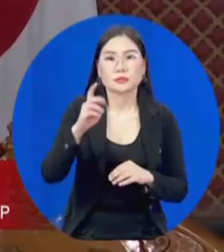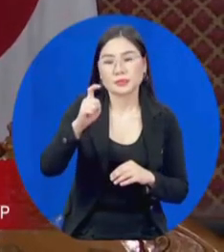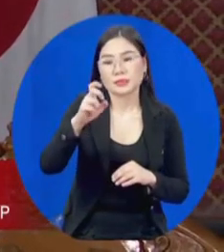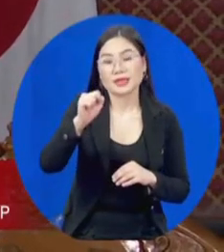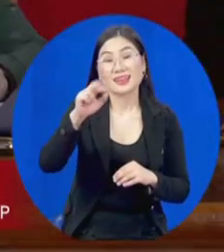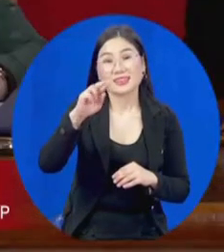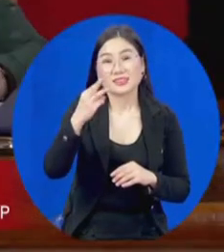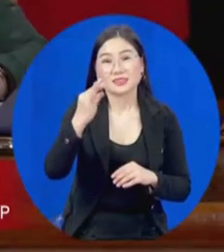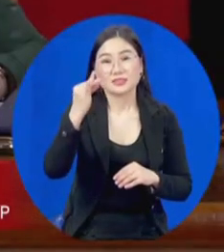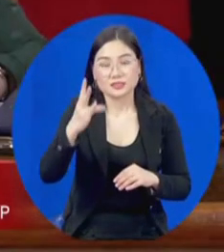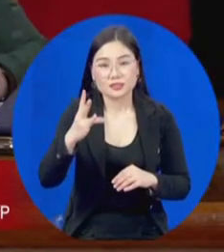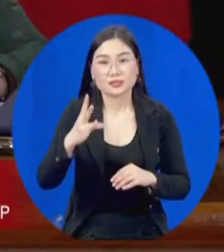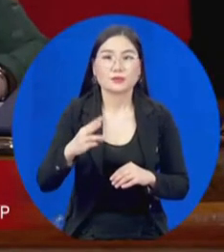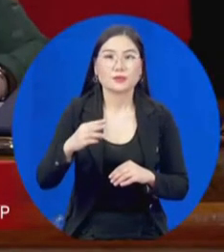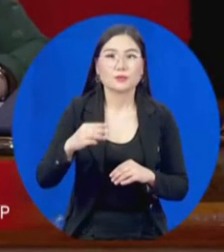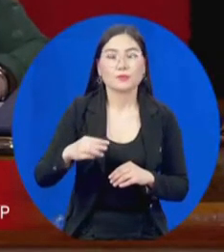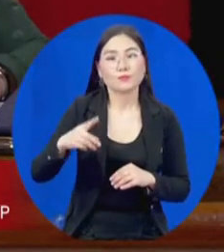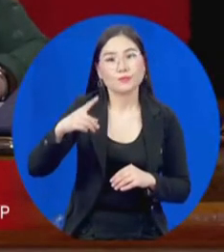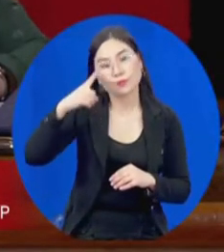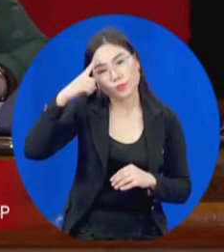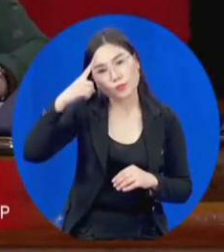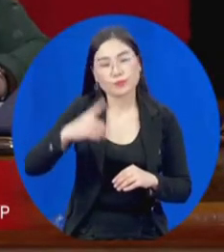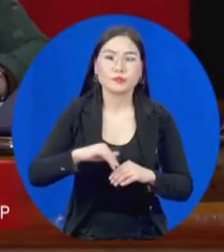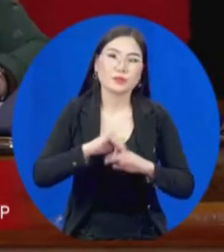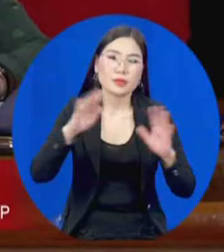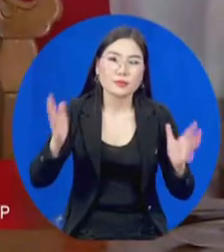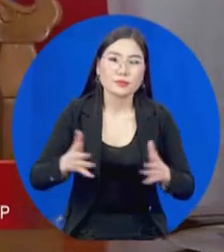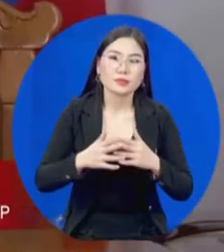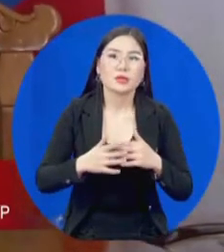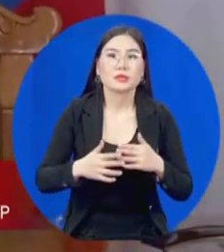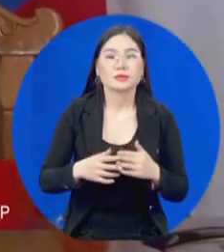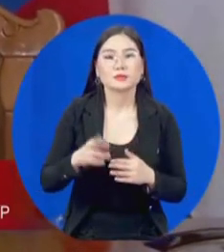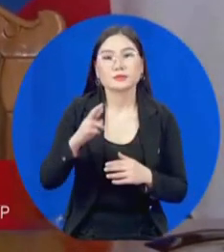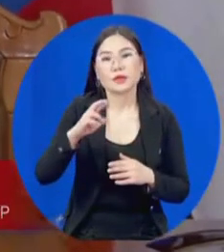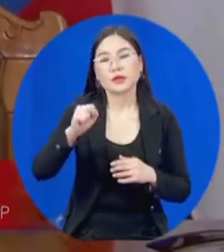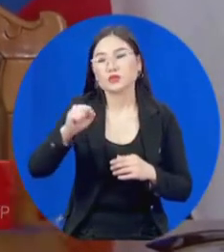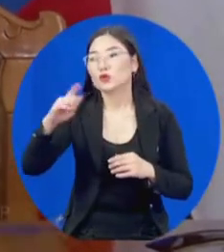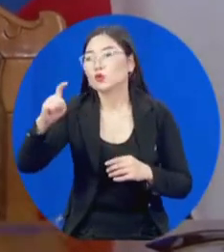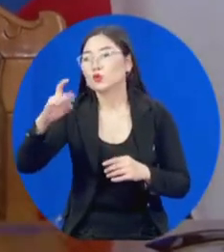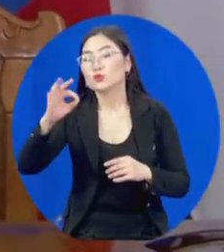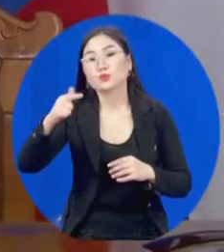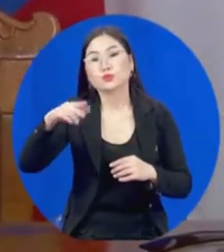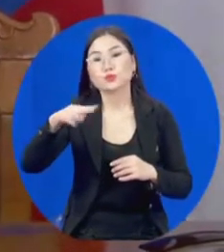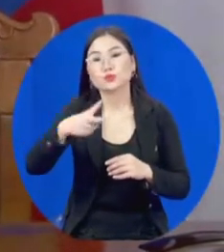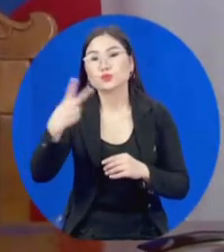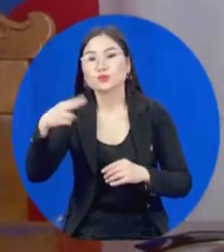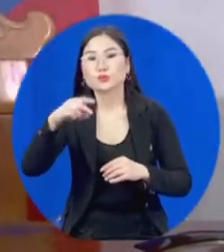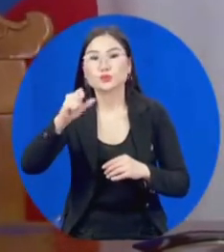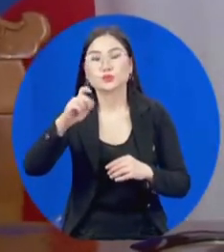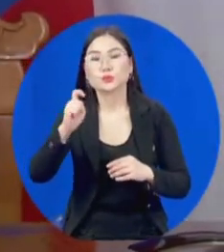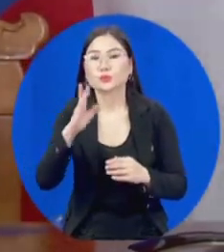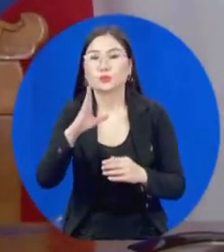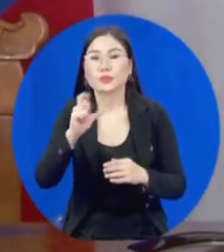Хаяши Ёшимаса манай улсад альчилж цаашаа до хоорондын харилцааг хэрхэн хөгжүүлэх асуудлаар санал солилцлоо.